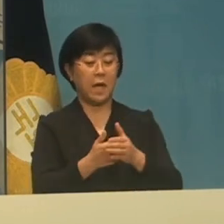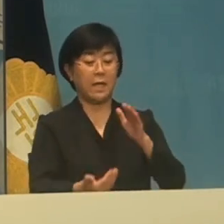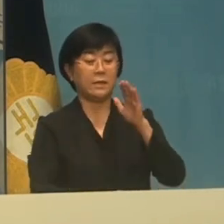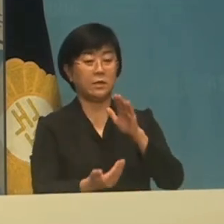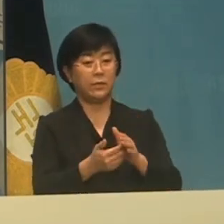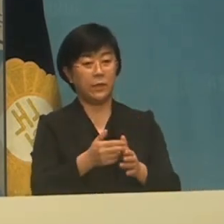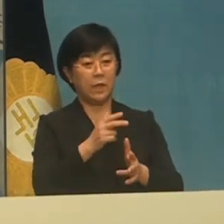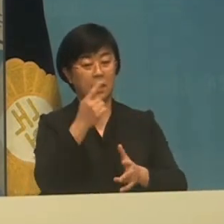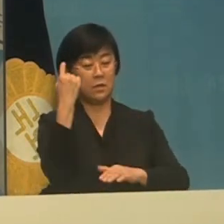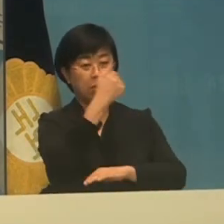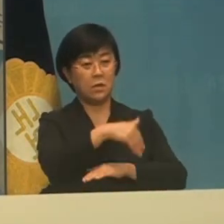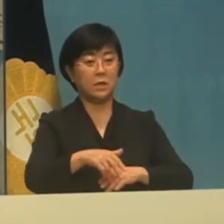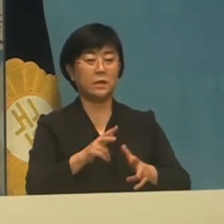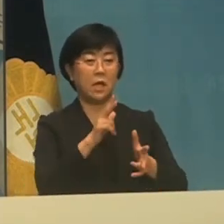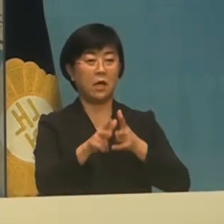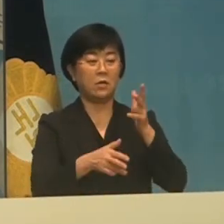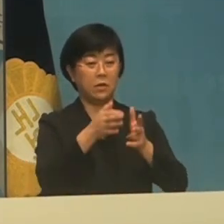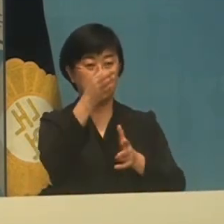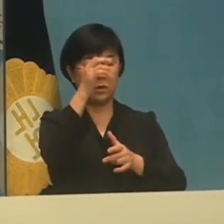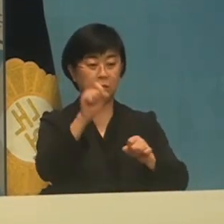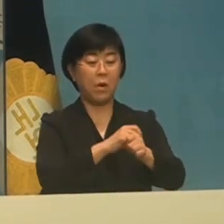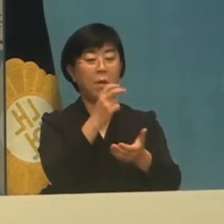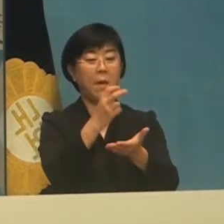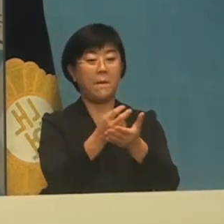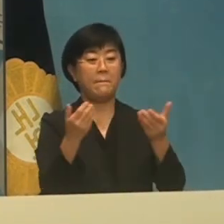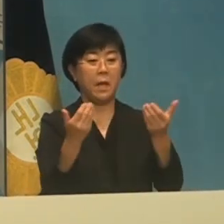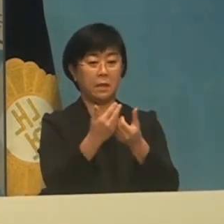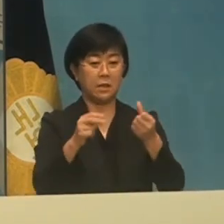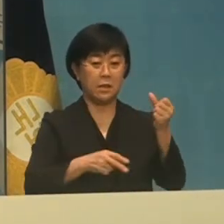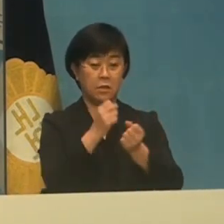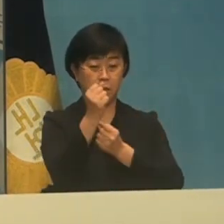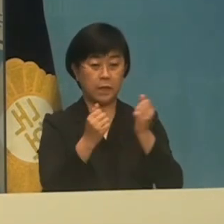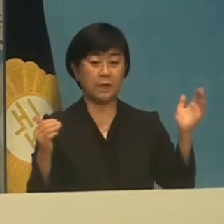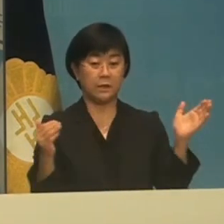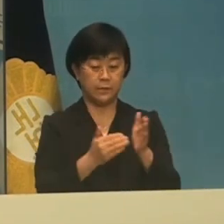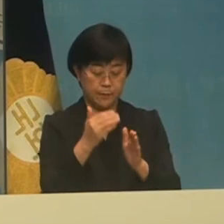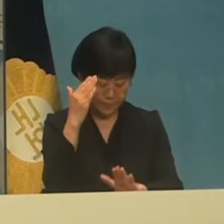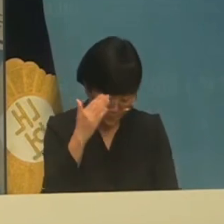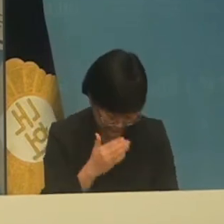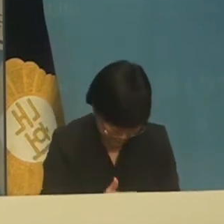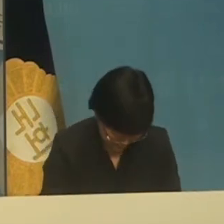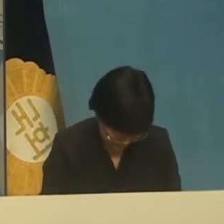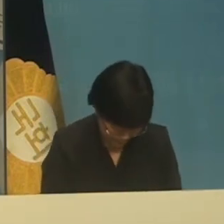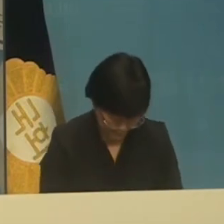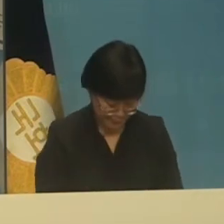전략 산업 특별법 반대 기자회견을 마치도록 하겠습니다. 감사합니다.